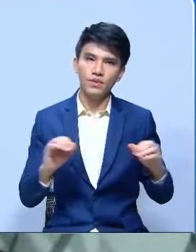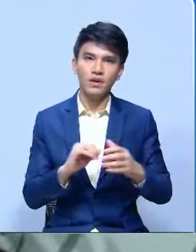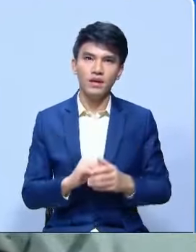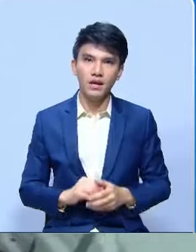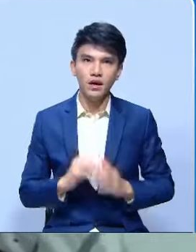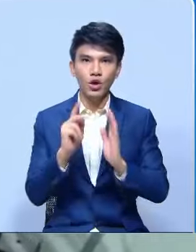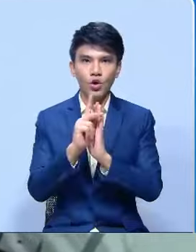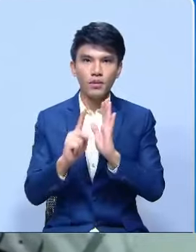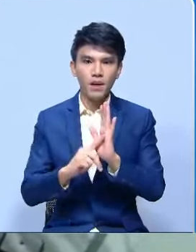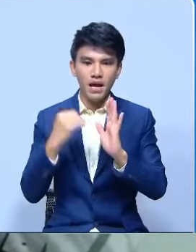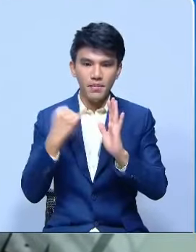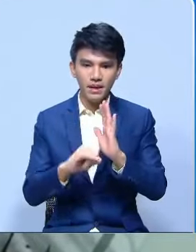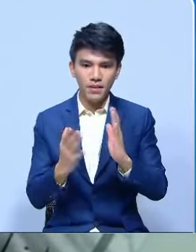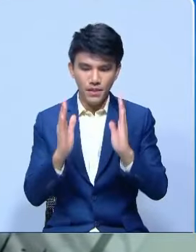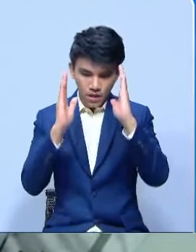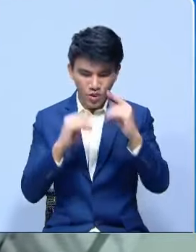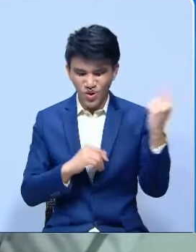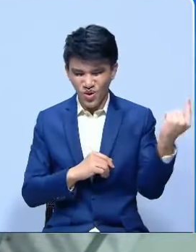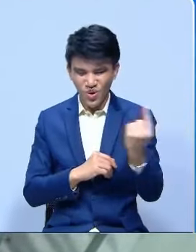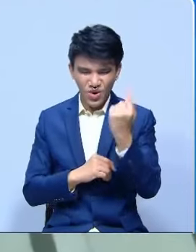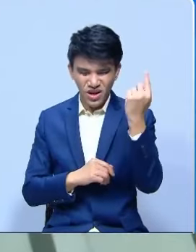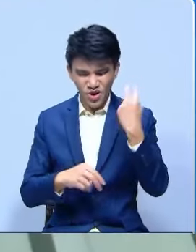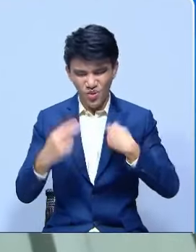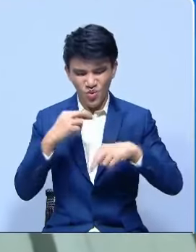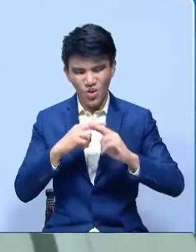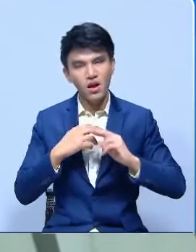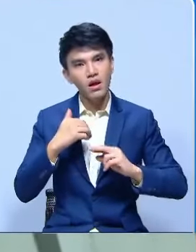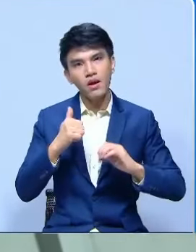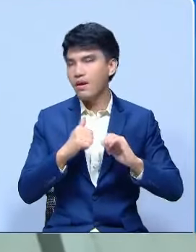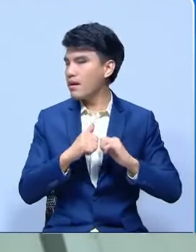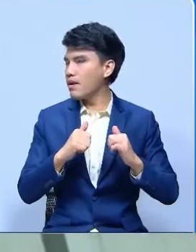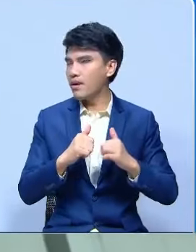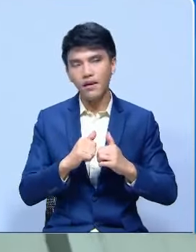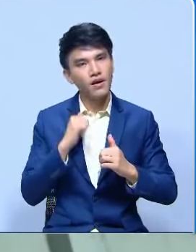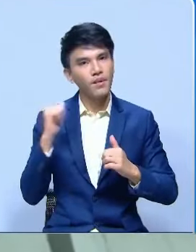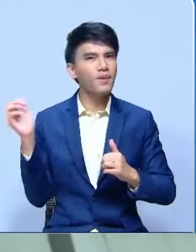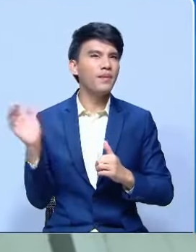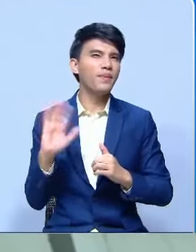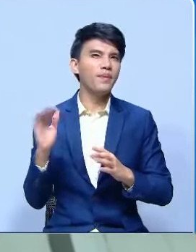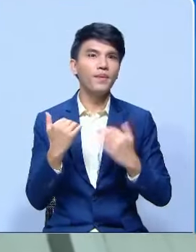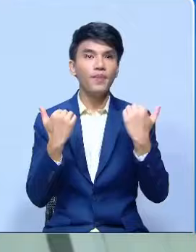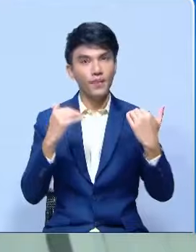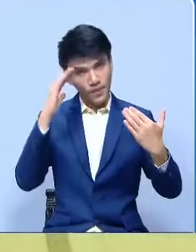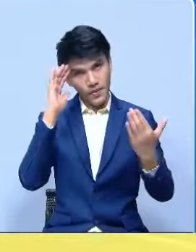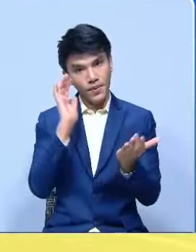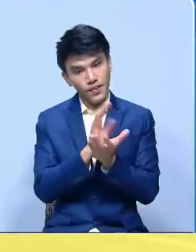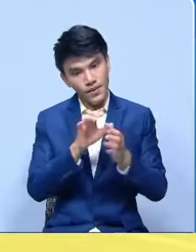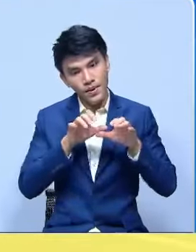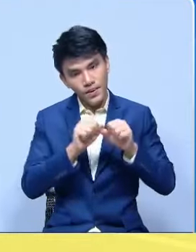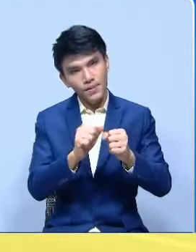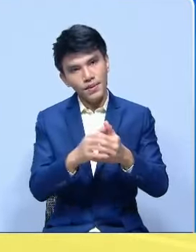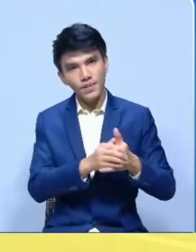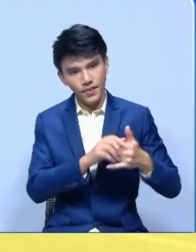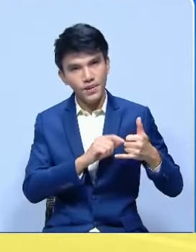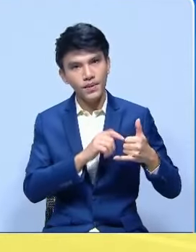ฎหมายอยากให้คนที่มาเที่ยวเนี่ยควบคุมตัวเองด้วยไม่ไปก่อปัญหากับผู้อื่นล่าสุดตำรวจจับกุมตัวผู้ก่อเหตุที่ยิงปืนได้